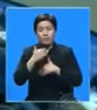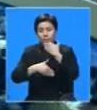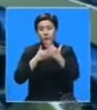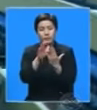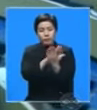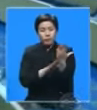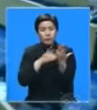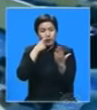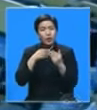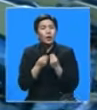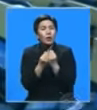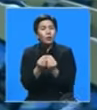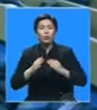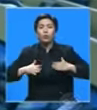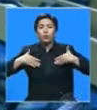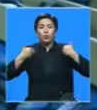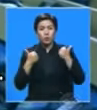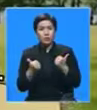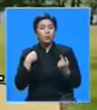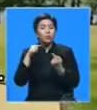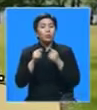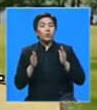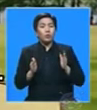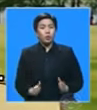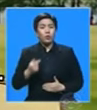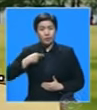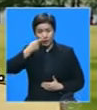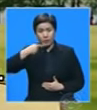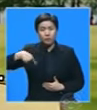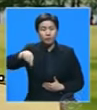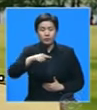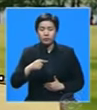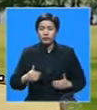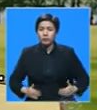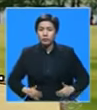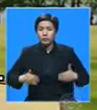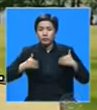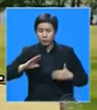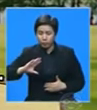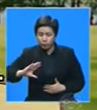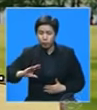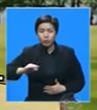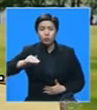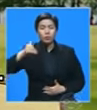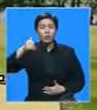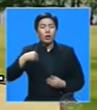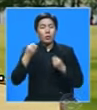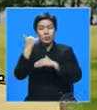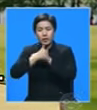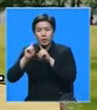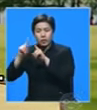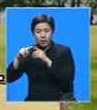ยกันเพื่อความสุขของคนในชาติทำให้ประชาชนอยู่ดีกินดีตลอดจนการสร้างความเชื่อมั่นให้กับต่างประเท